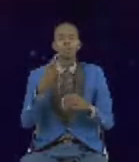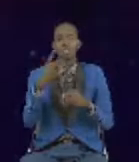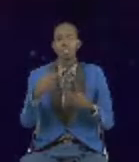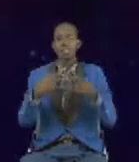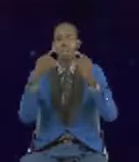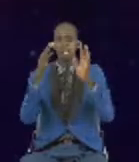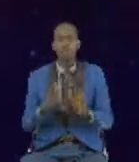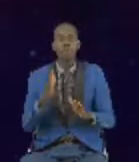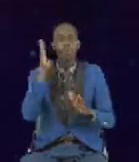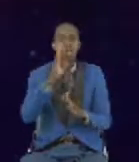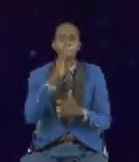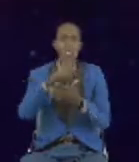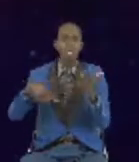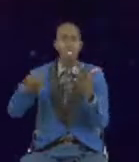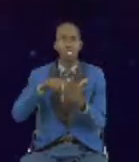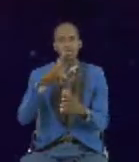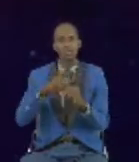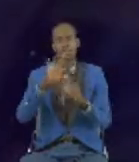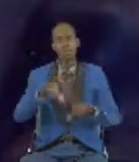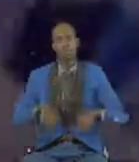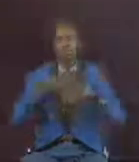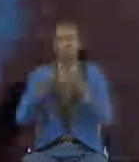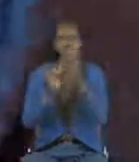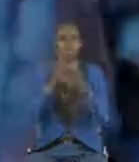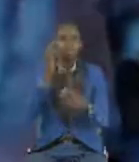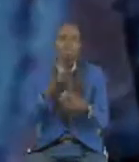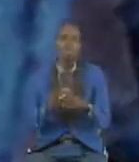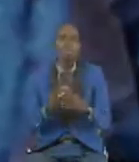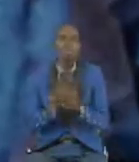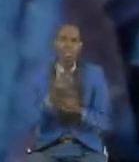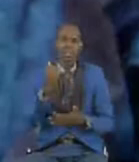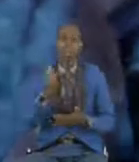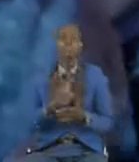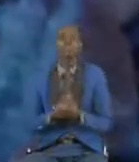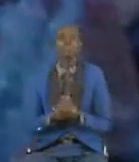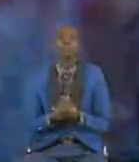liens de l'ennemi seront brisés de ta vie au nom de Jésus.